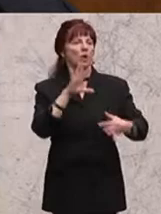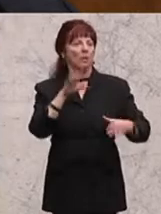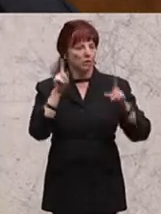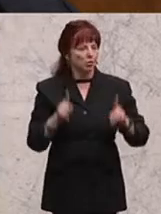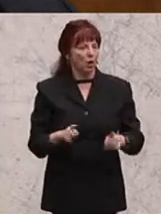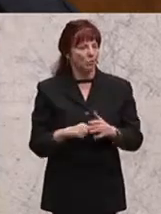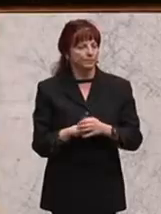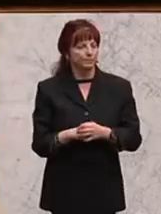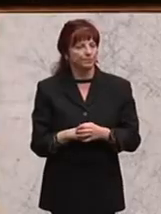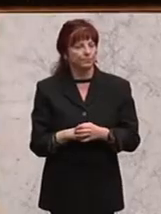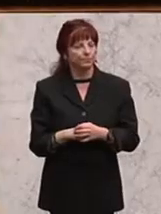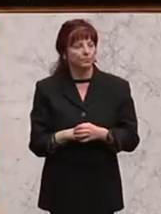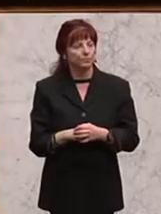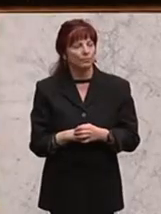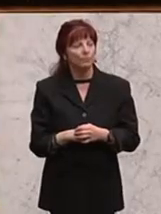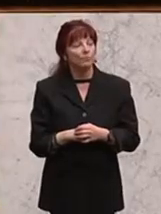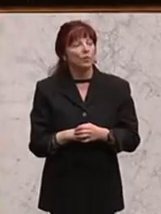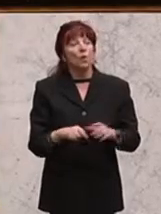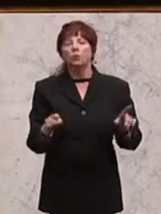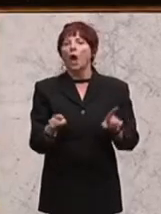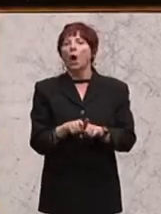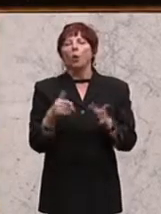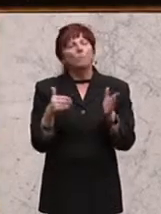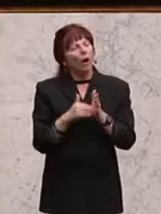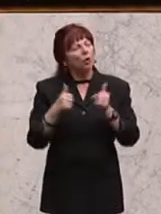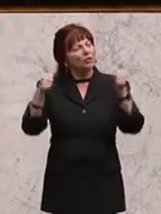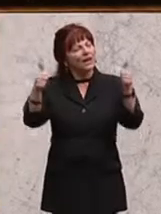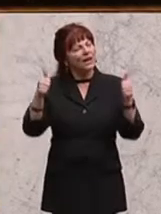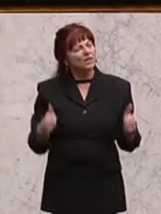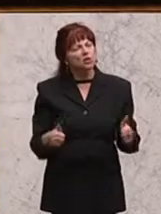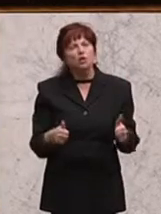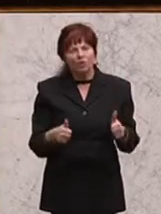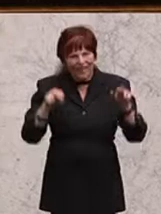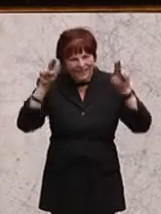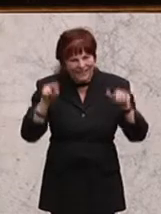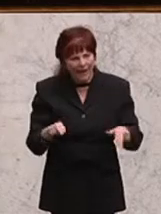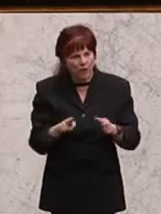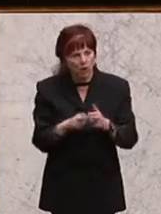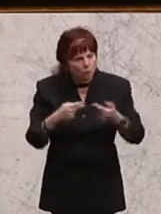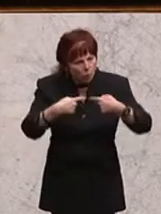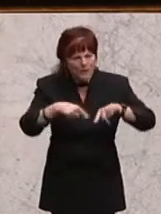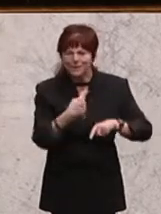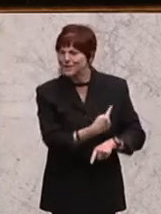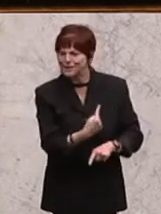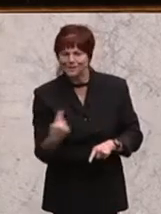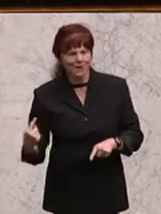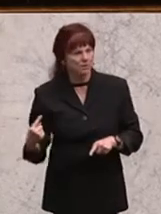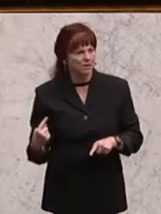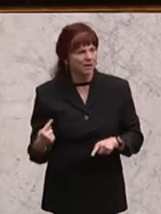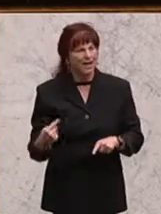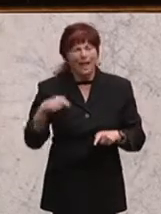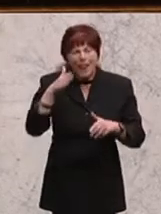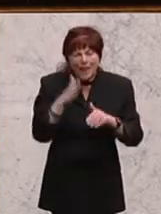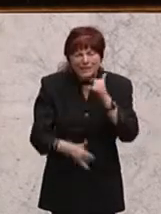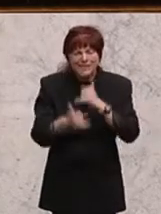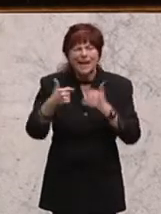Und wir brauchen natürlich ein Insolvenzrecht für Bundesländer. Wir haben das im letzten Jahr 7-mal eingebracht.